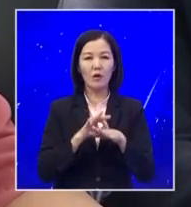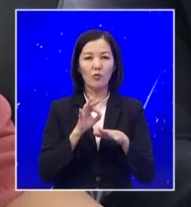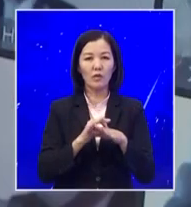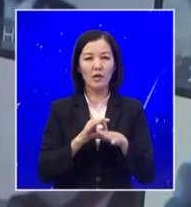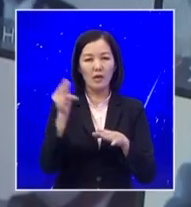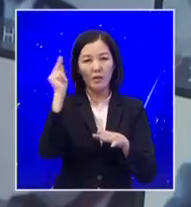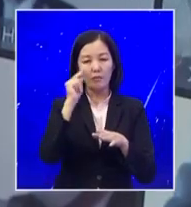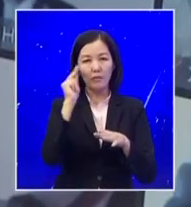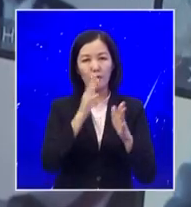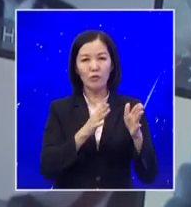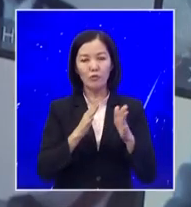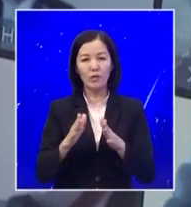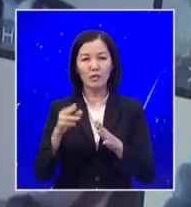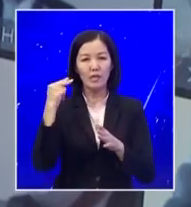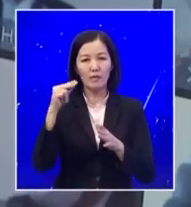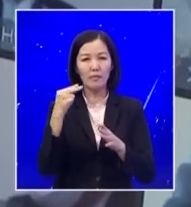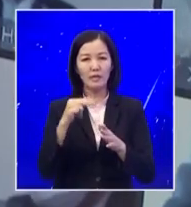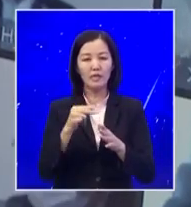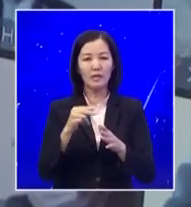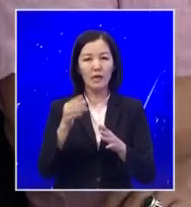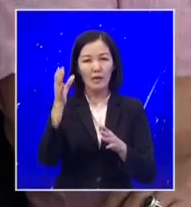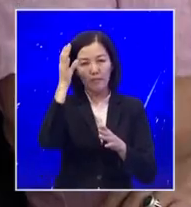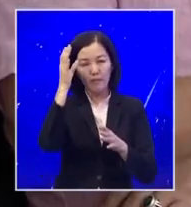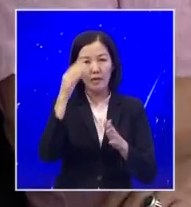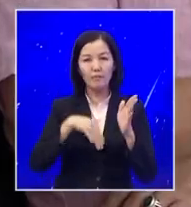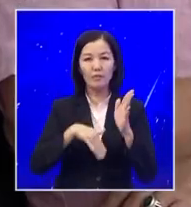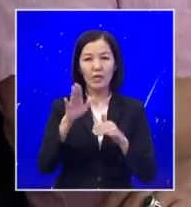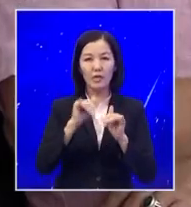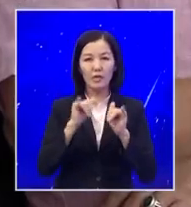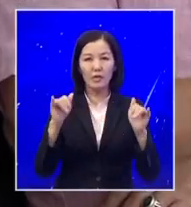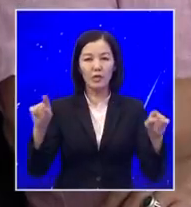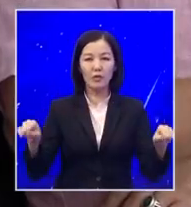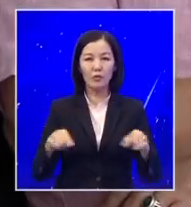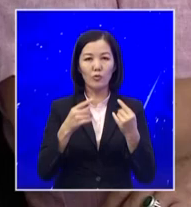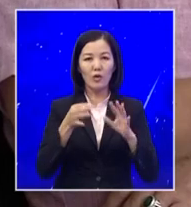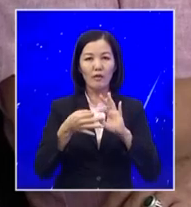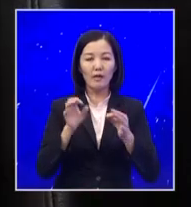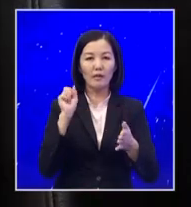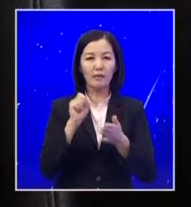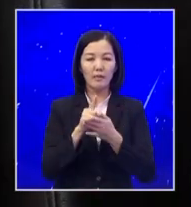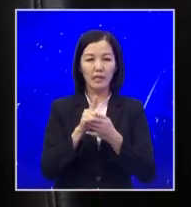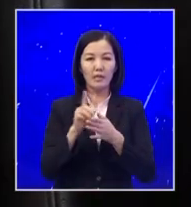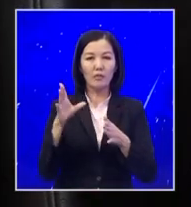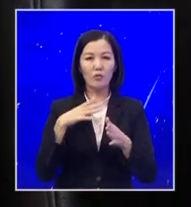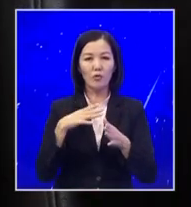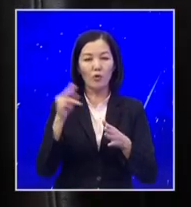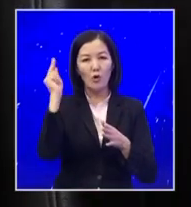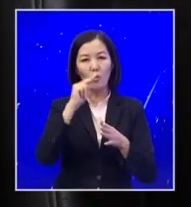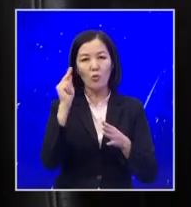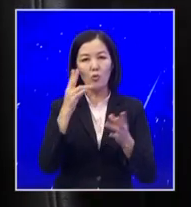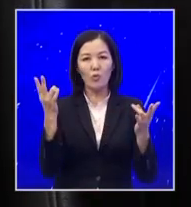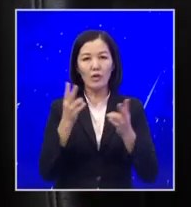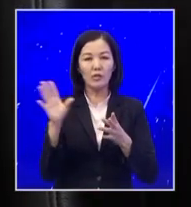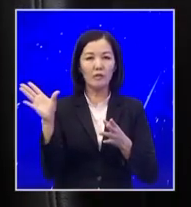тұсындағы білім беру жүйесі. Ел президенті білім сапасын жаңғырту туралы нақты міндеттер қойды. Бұл оқу үдерісі үшін